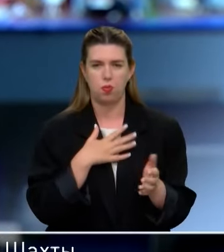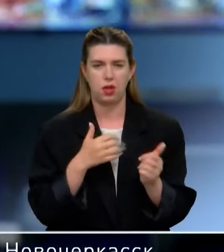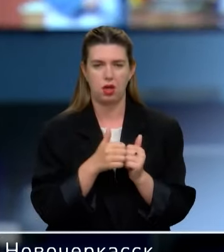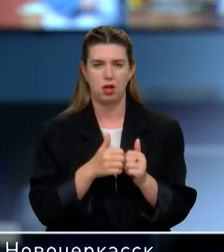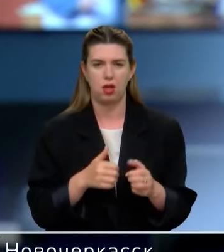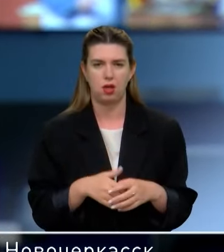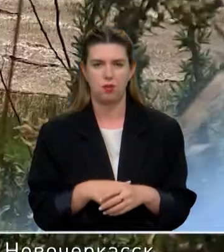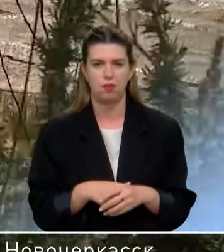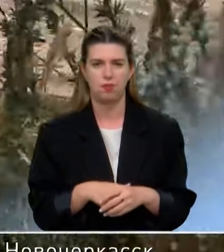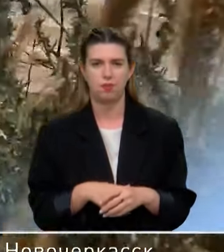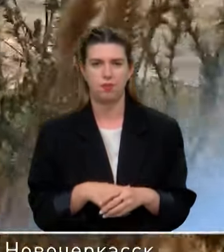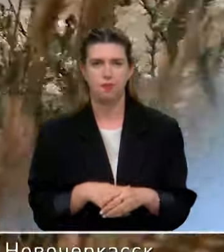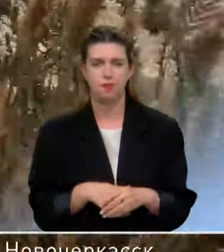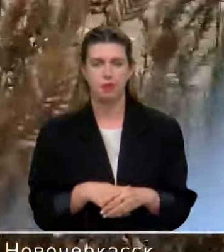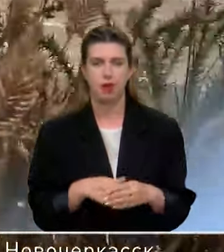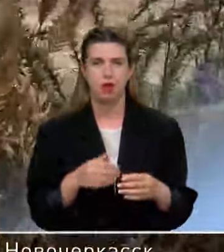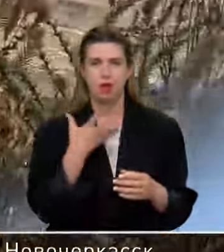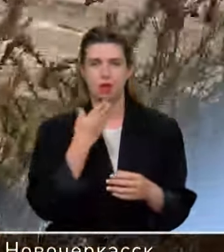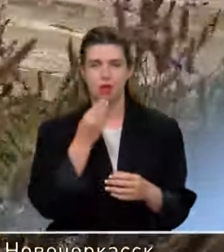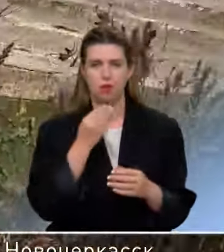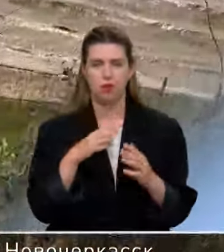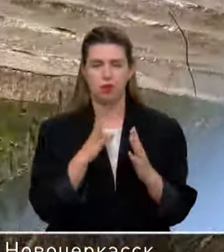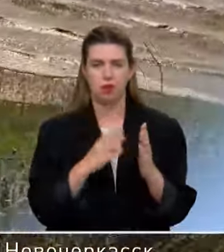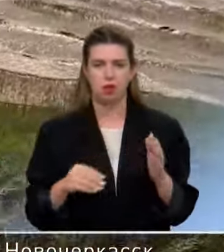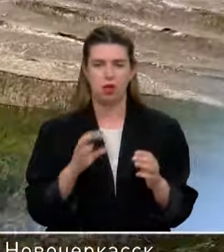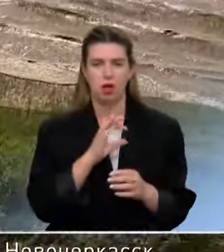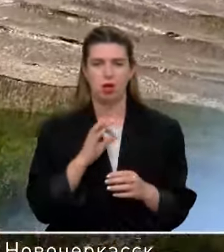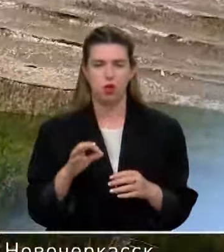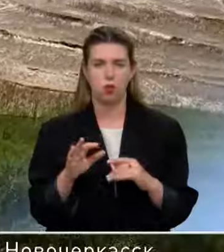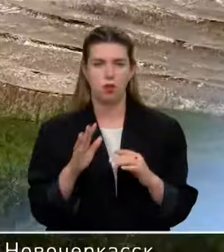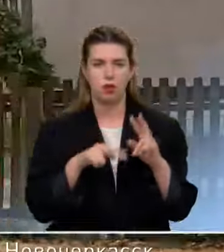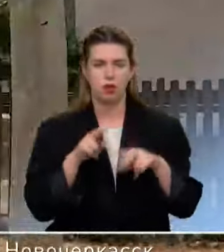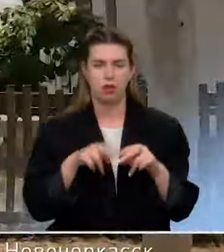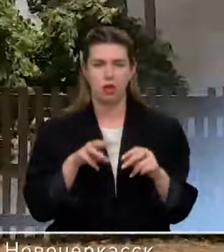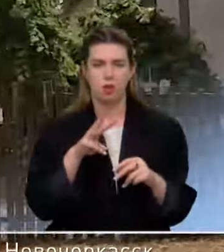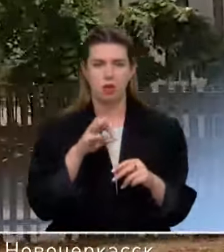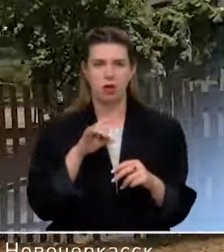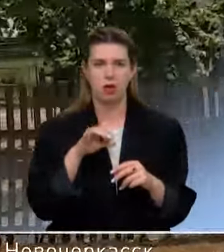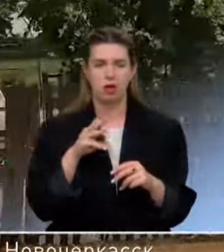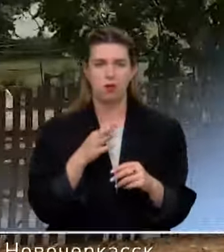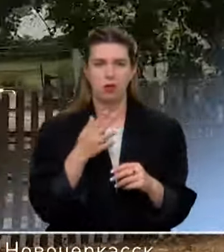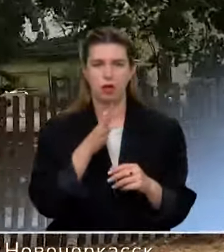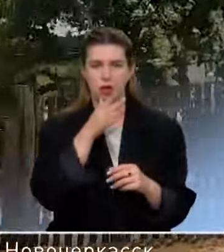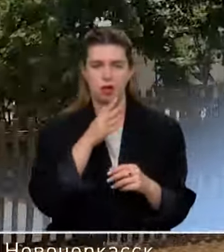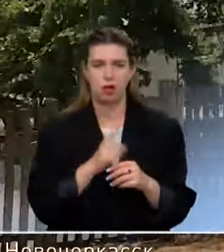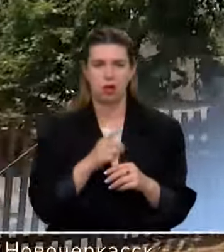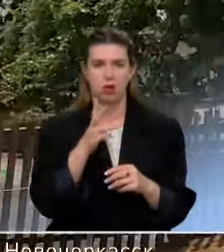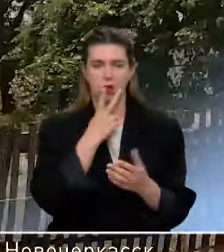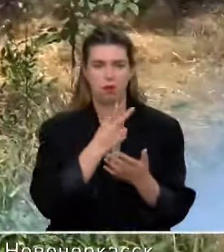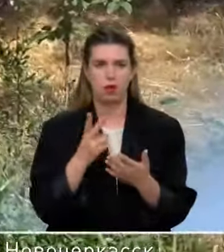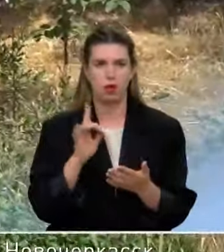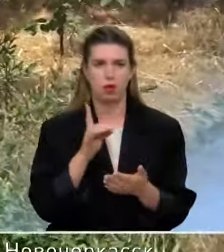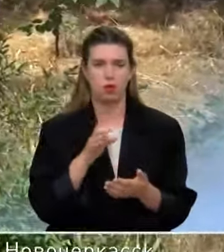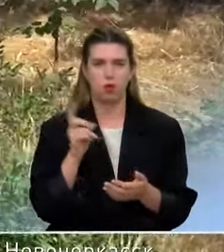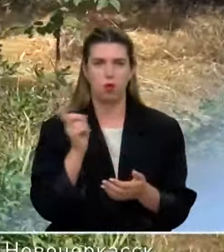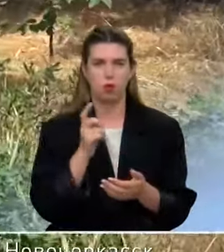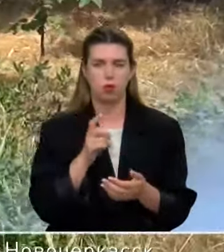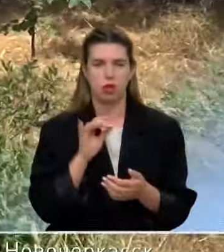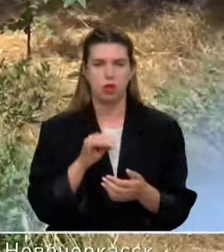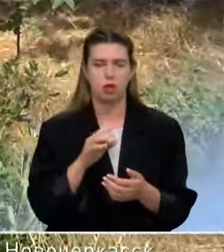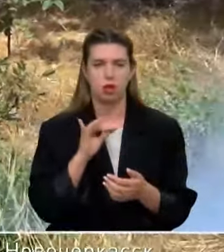аликулов живописное побережье и особая Атмосфера села маргаритово несколько лет назад поразили ростовскую художницу